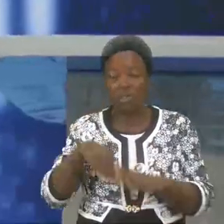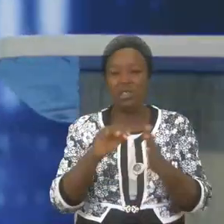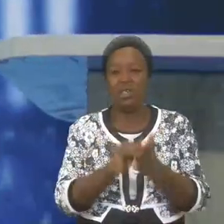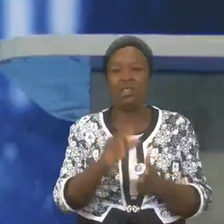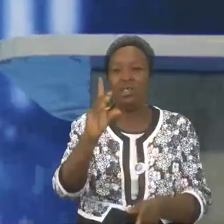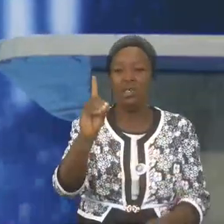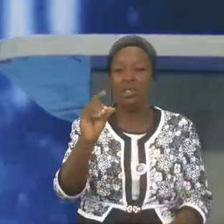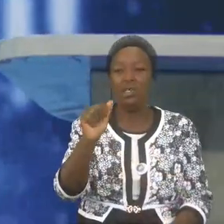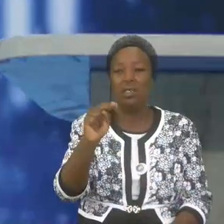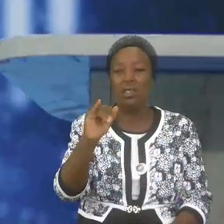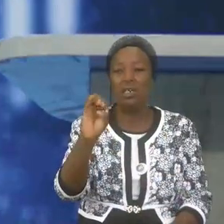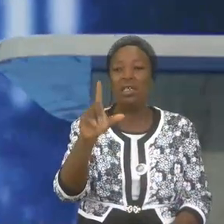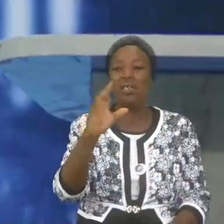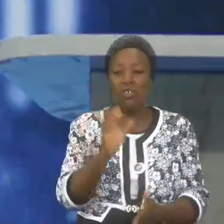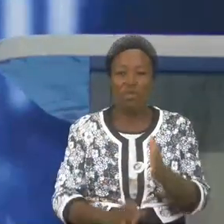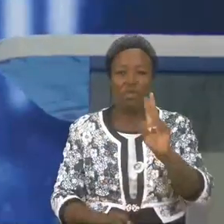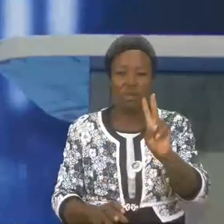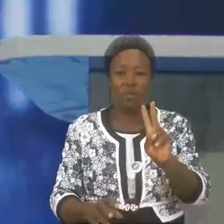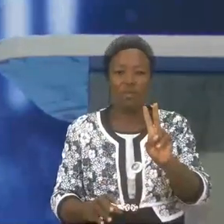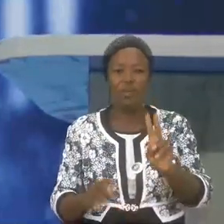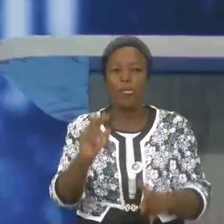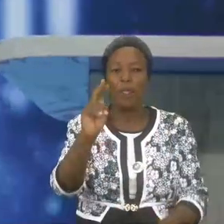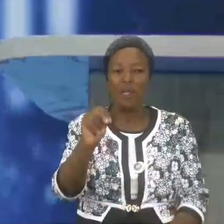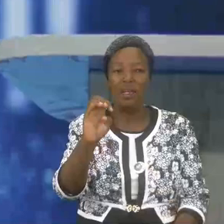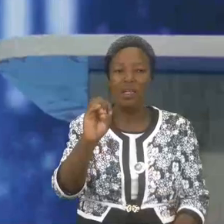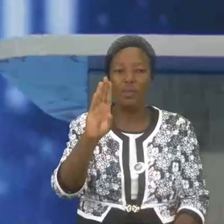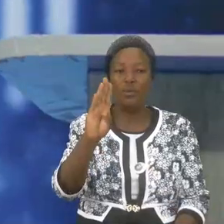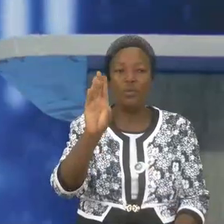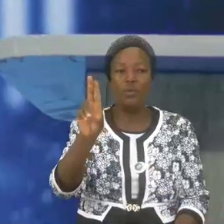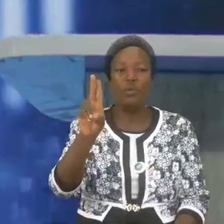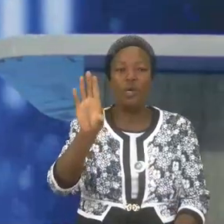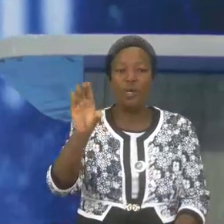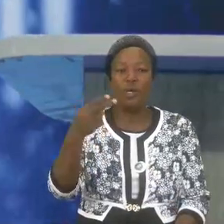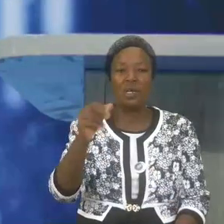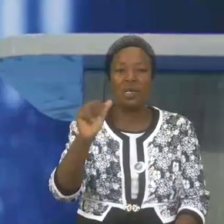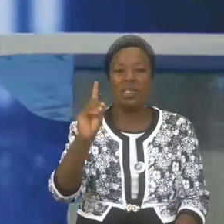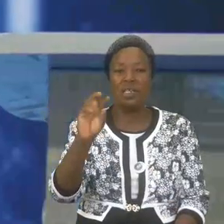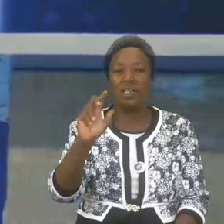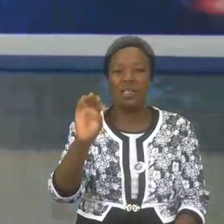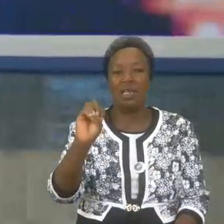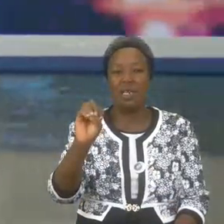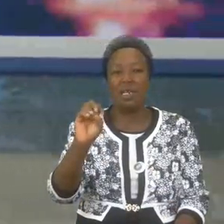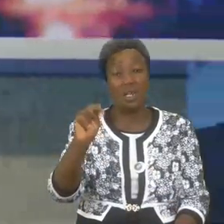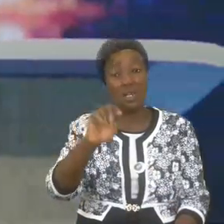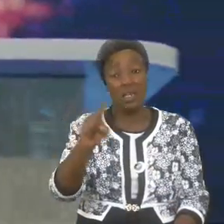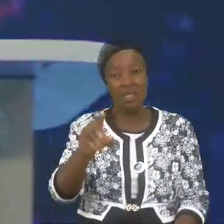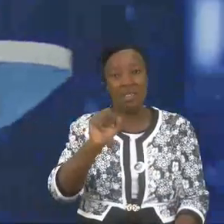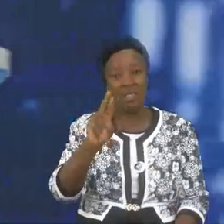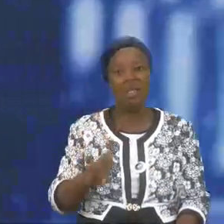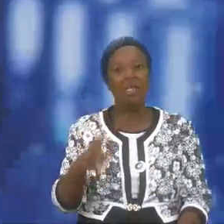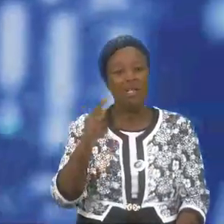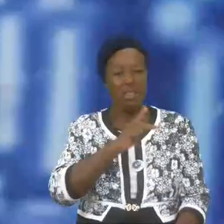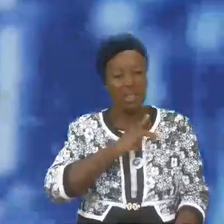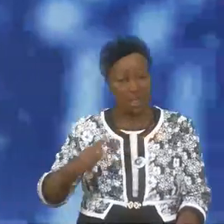Daniel chapitre 2. Nebuchadnezzar, le roi, l'empereur, le dirigeant du monde